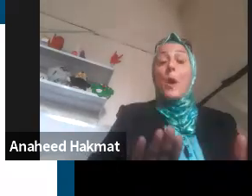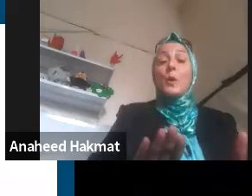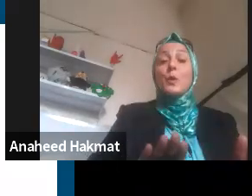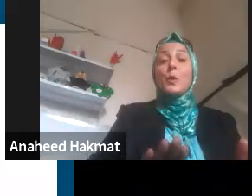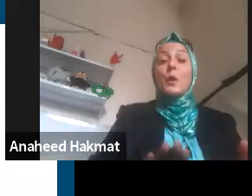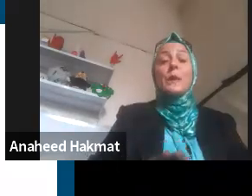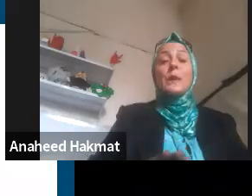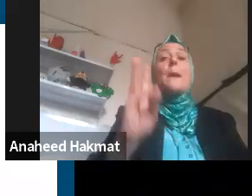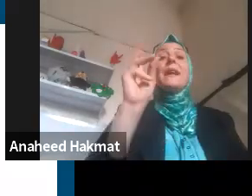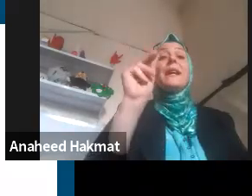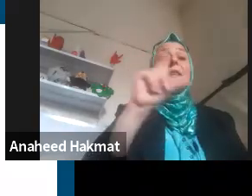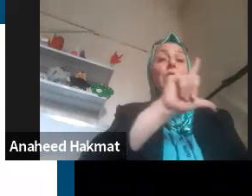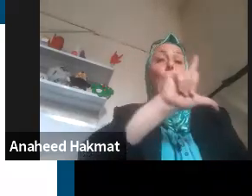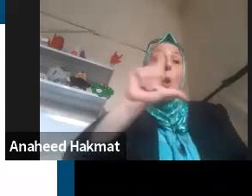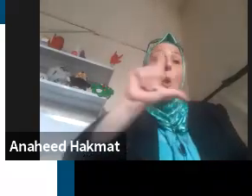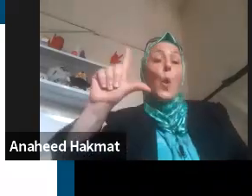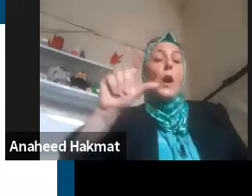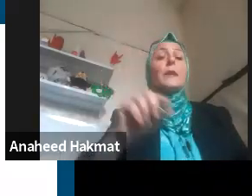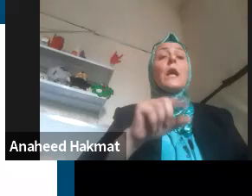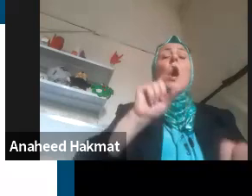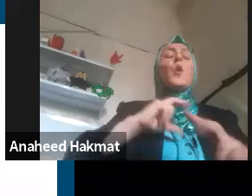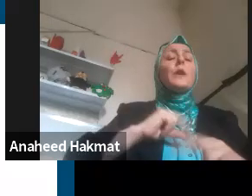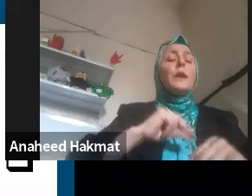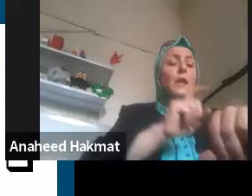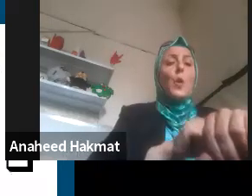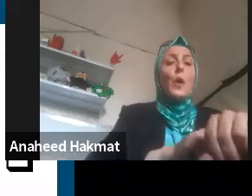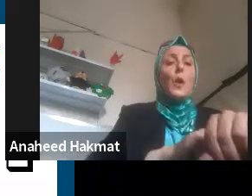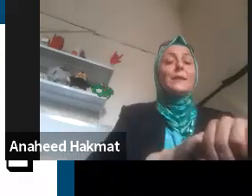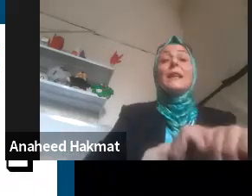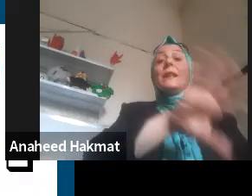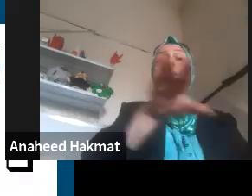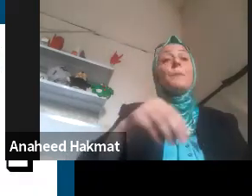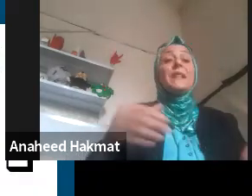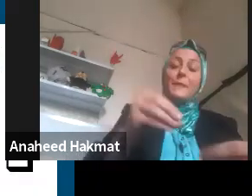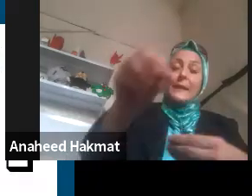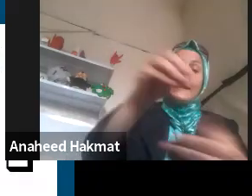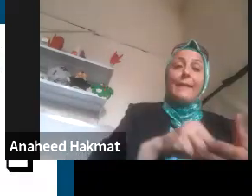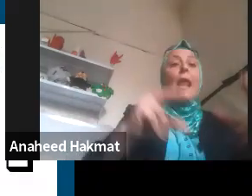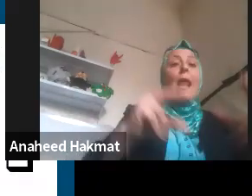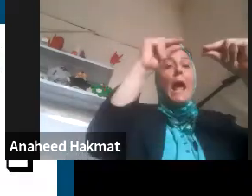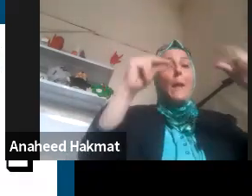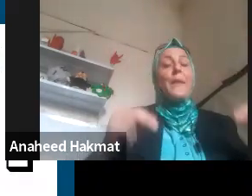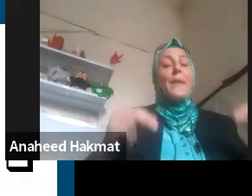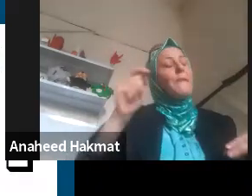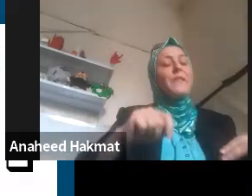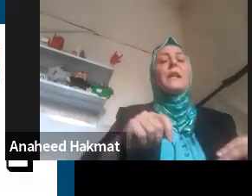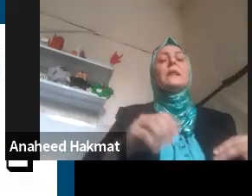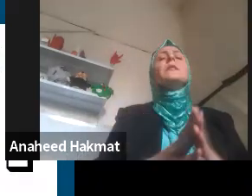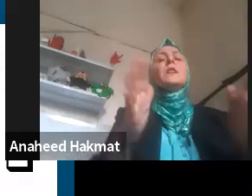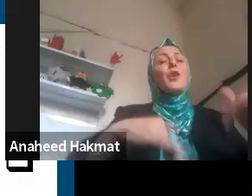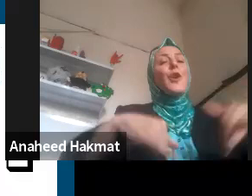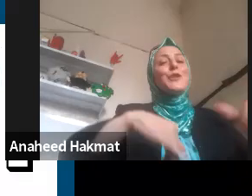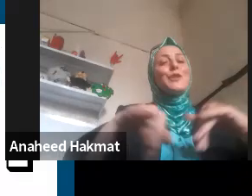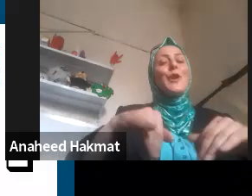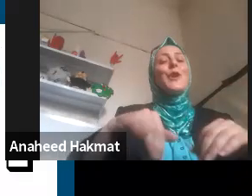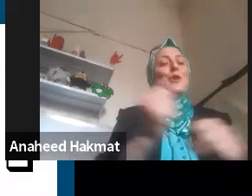لغات وبذات الوقت بالفيديو مكيف. بنتقل على لبنان، كان في عدة طرق استخدمت، بس أكتر شيء كان في عنا المعلمات